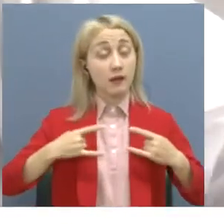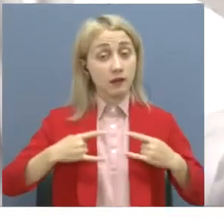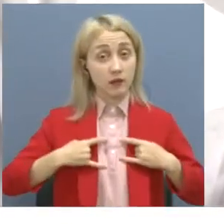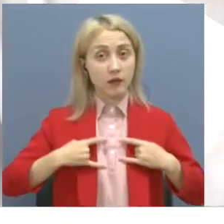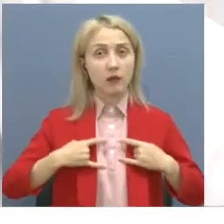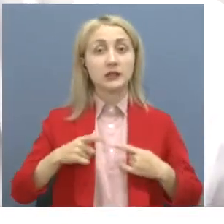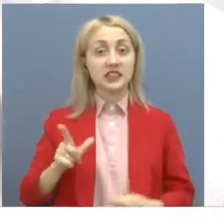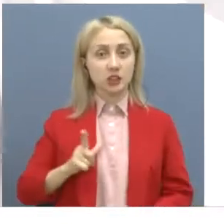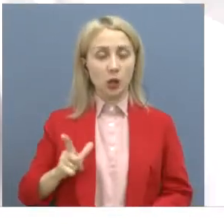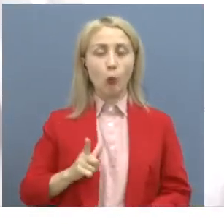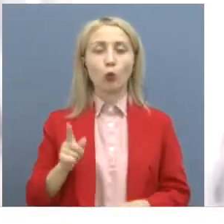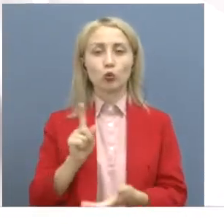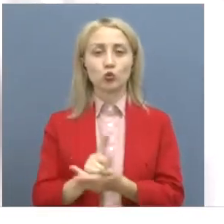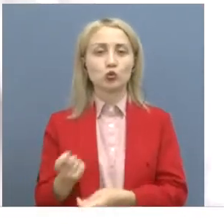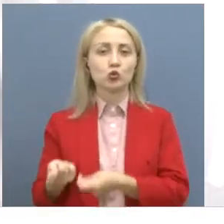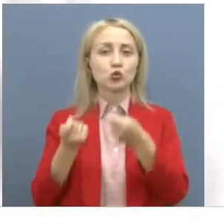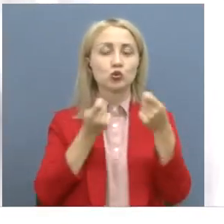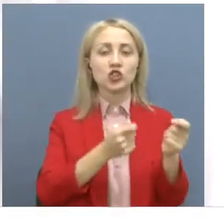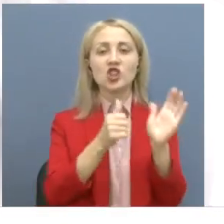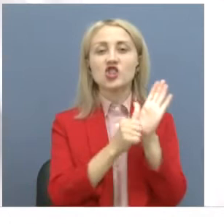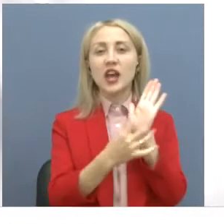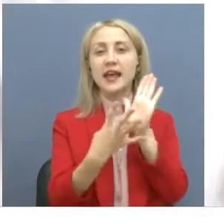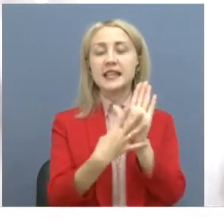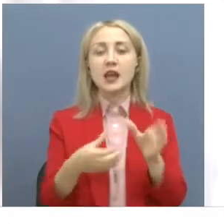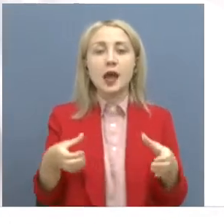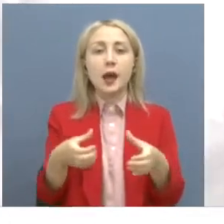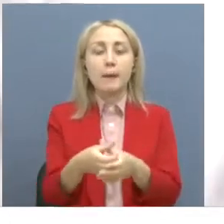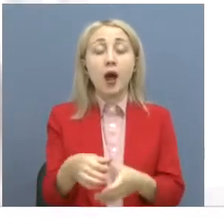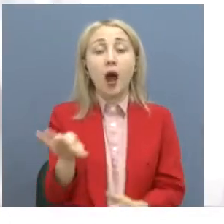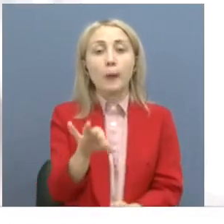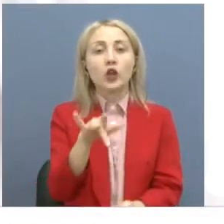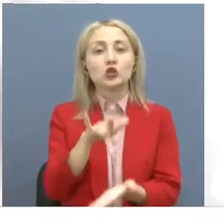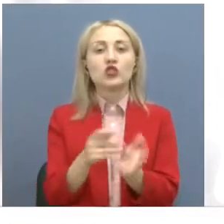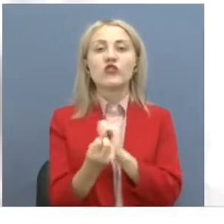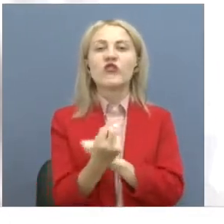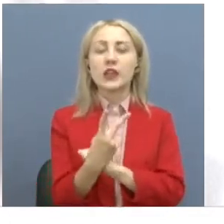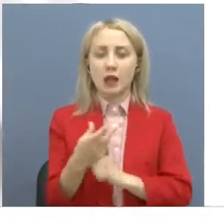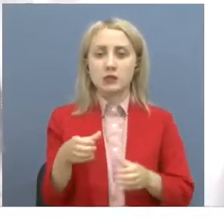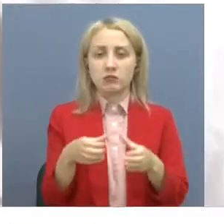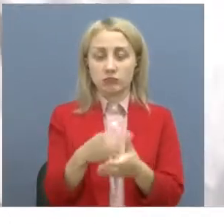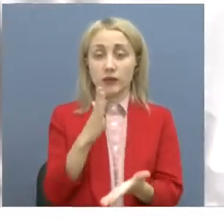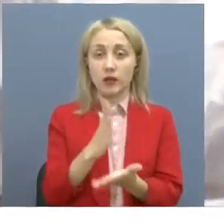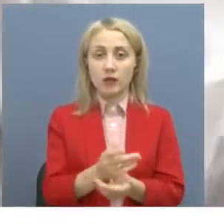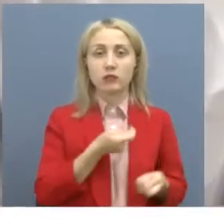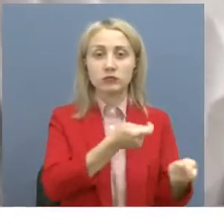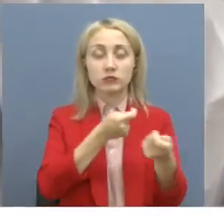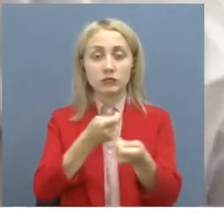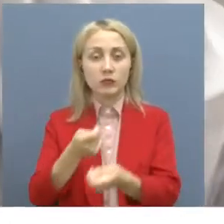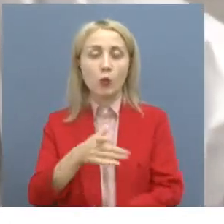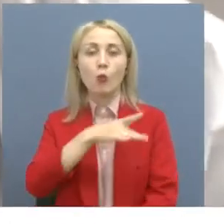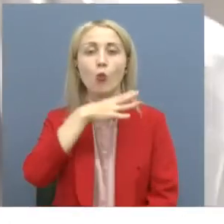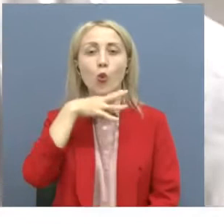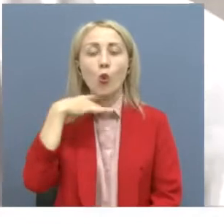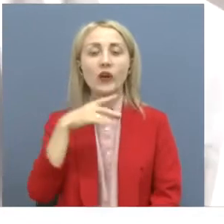бұл анықтамалары болмаса да, дене қызуы бірнеше күн өте жоғары болып тұрса, антибиотик тағы басқа препараттар әсер етпесе,